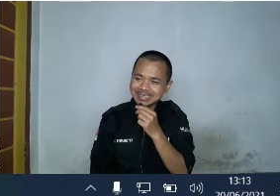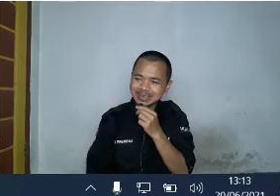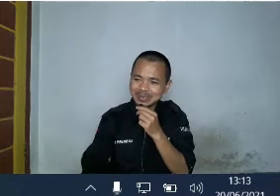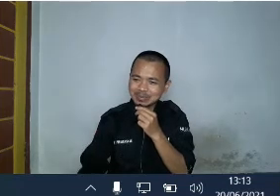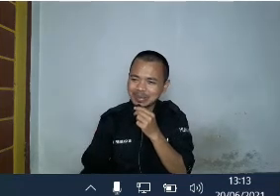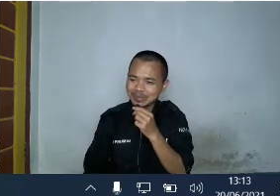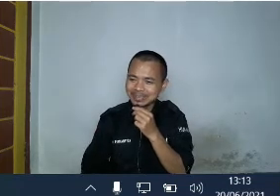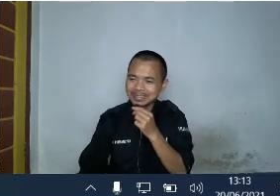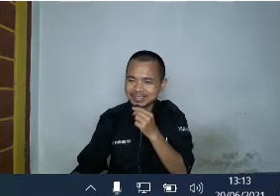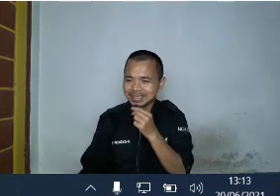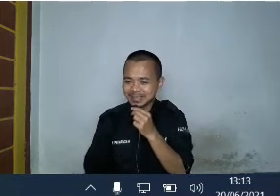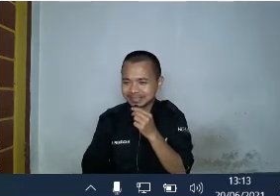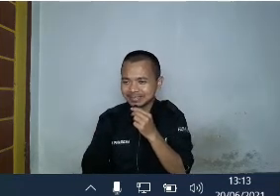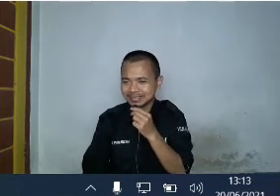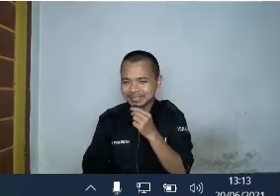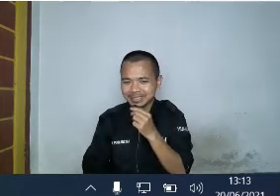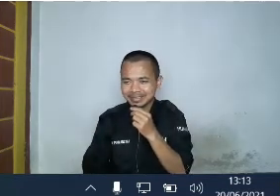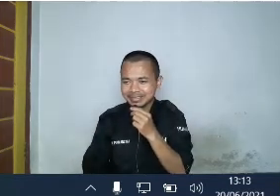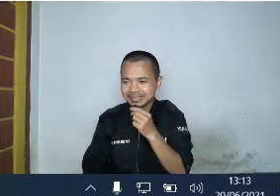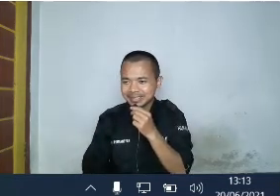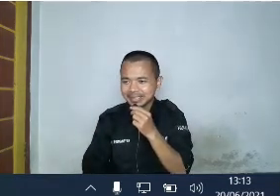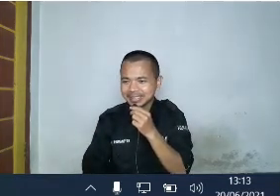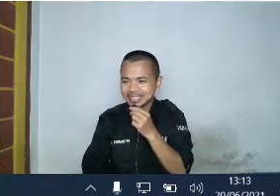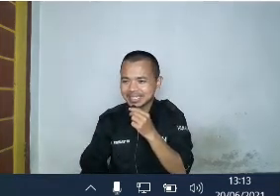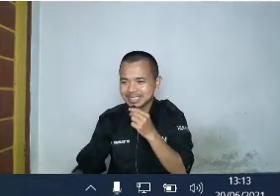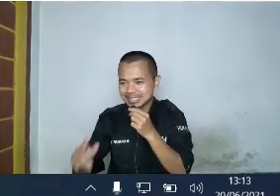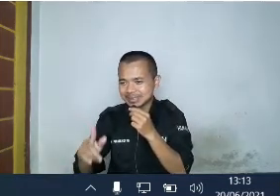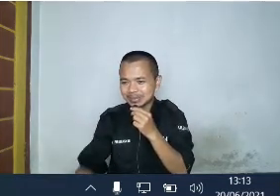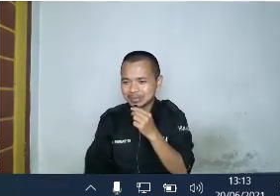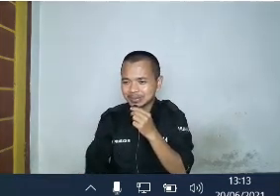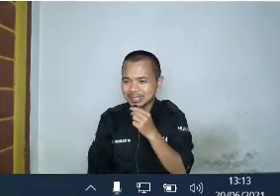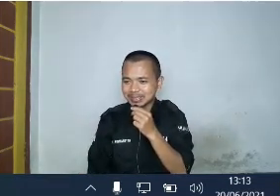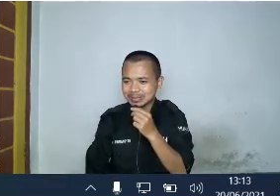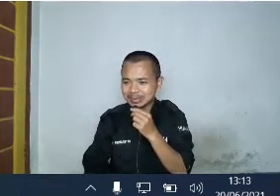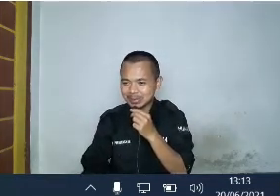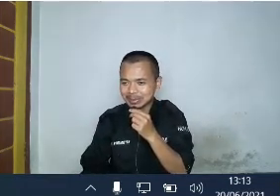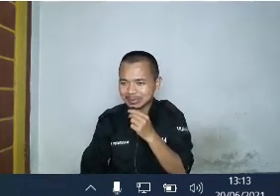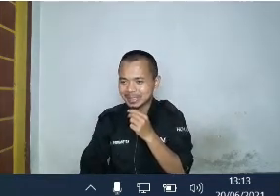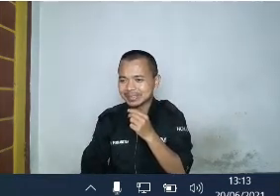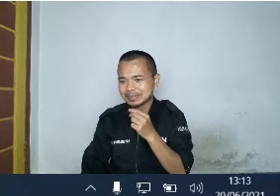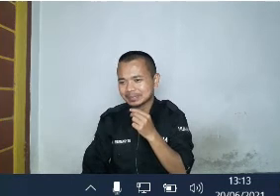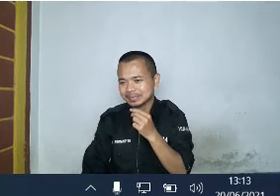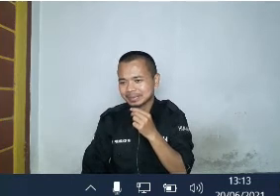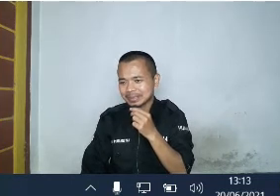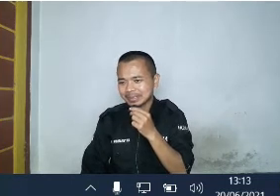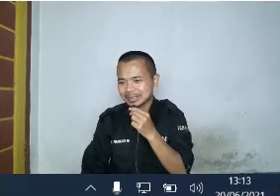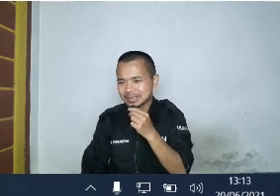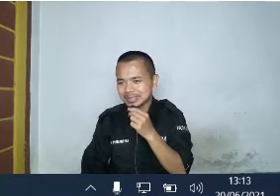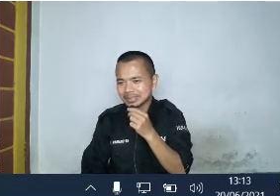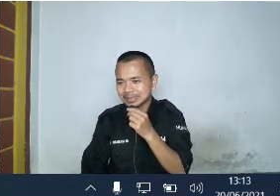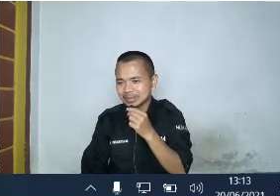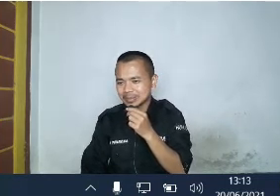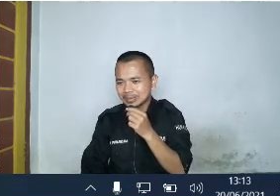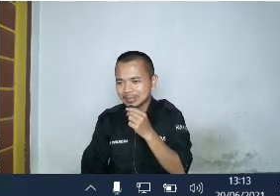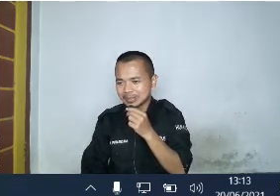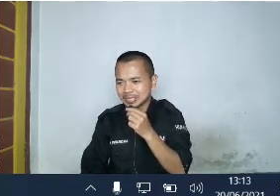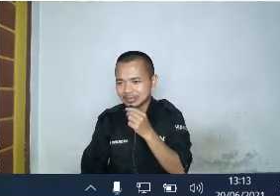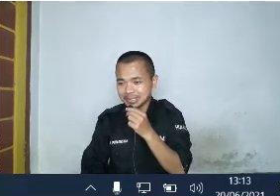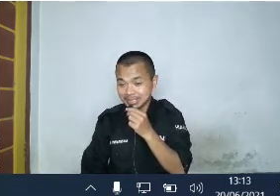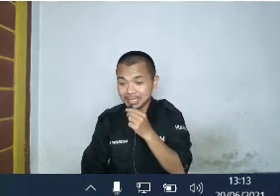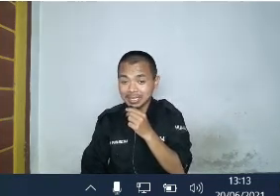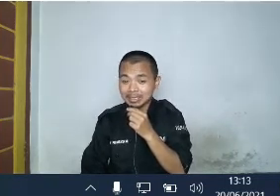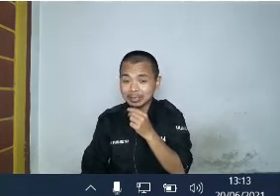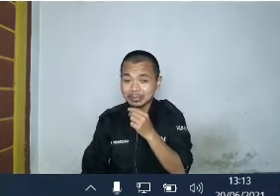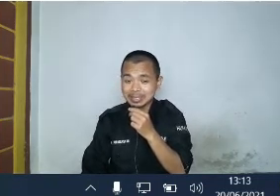satu Romawi titik 1 ya disana ada satu Romawi ada dua romawi Ya jadi kalau satu Romawi